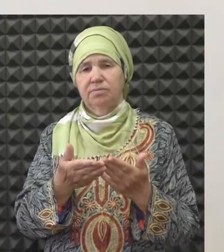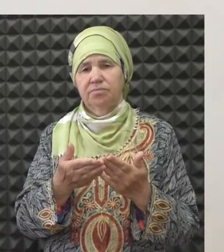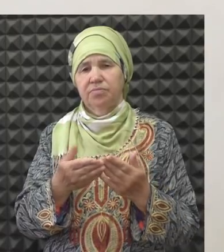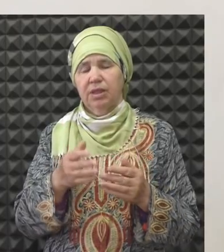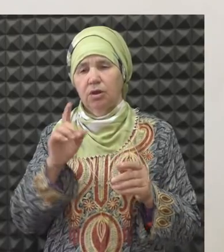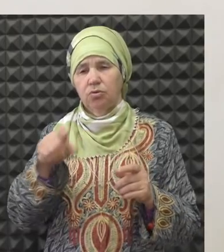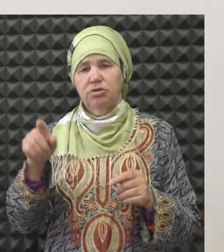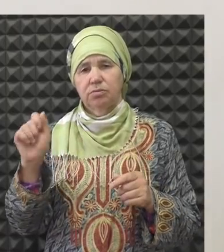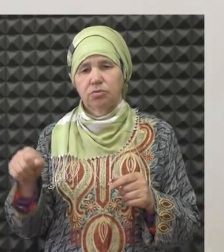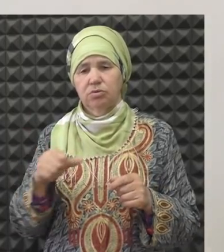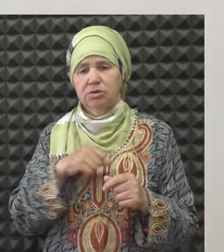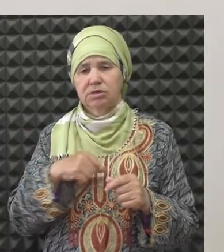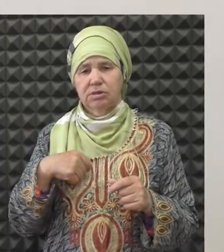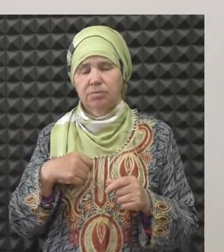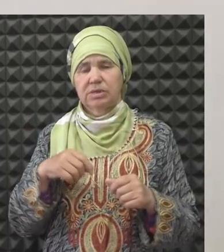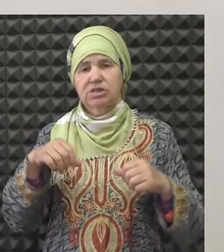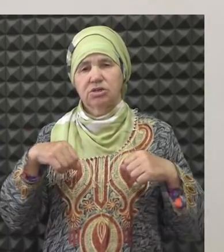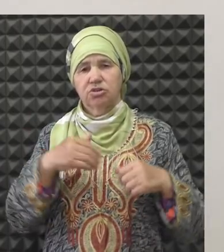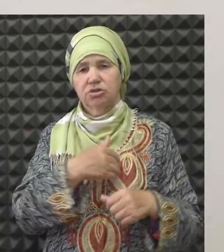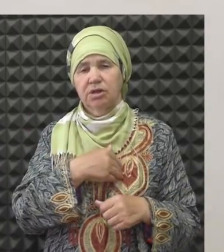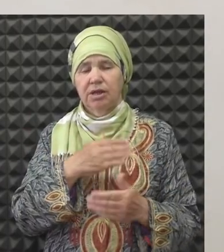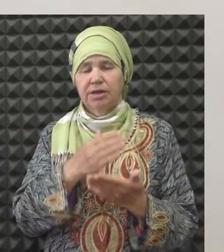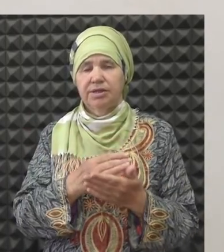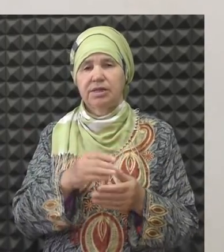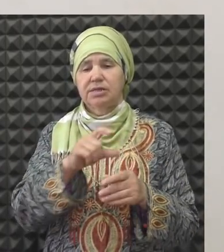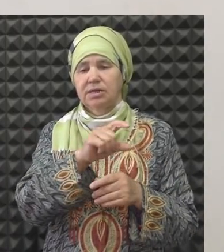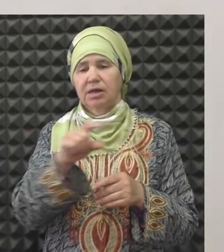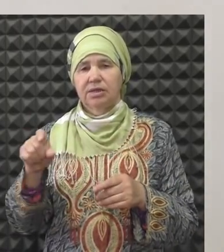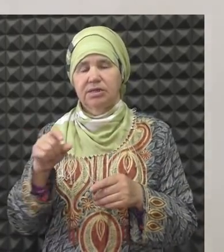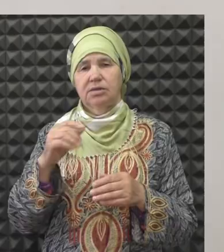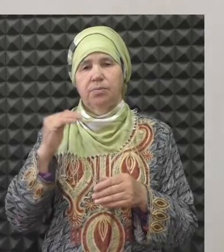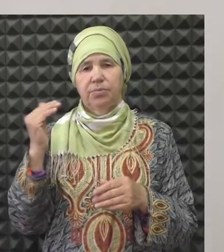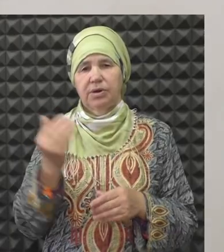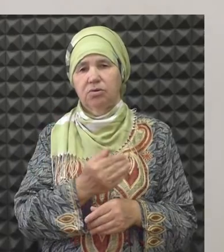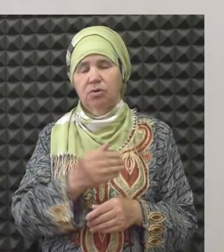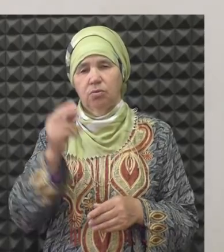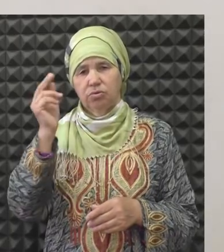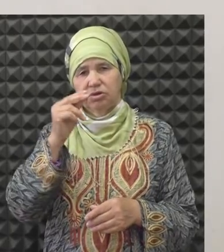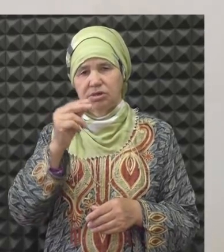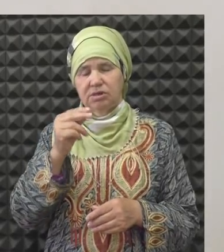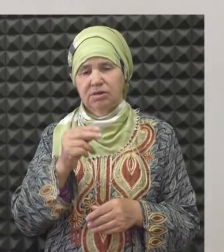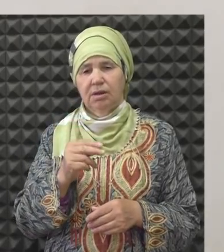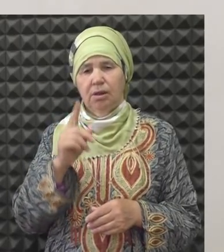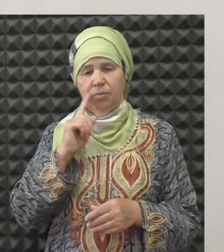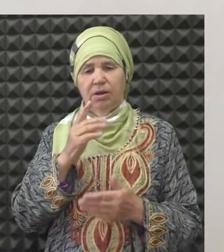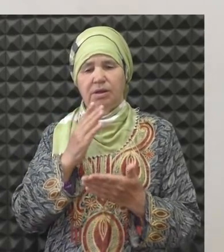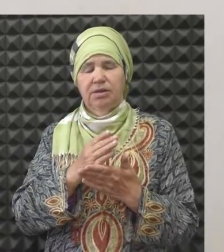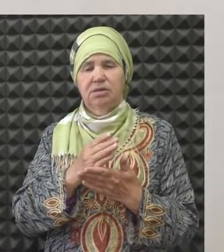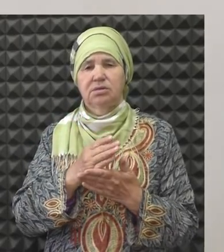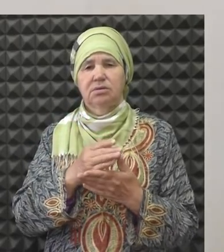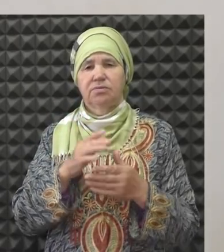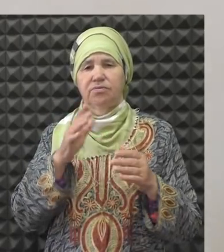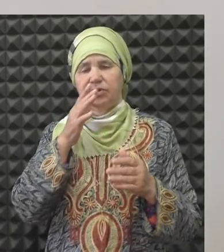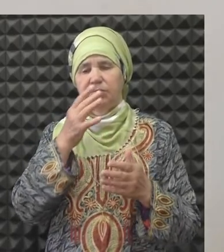вот этим примером могут сопутствовать, потому что есть хадис пророка. Учитесь от колыбели до